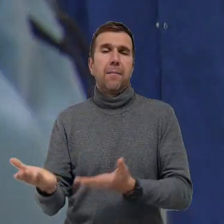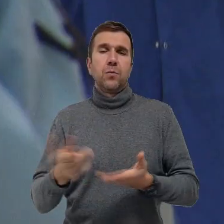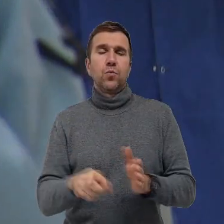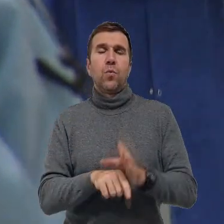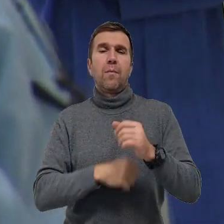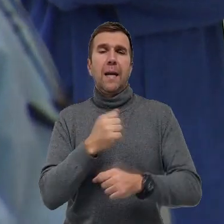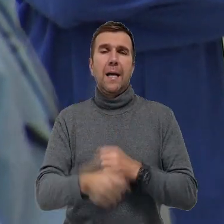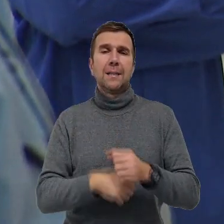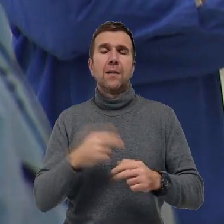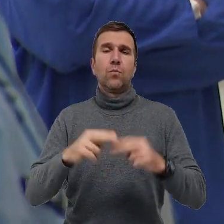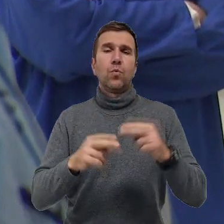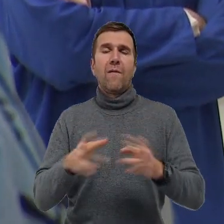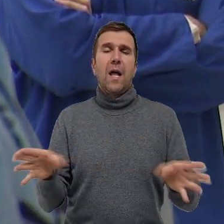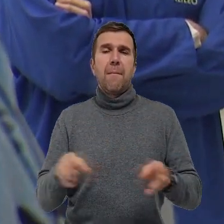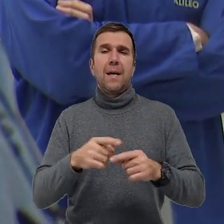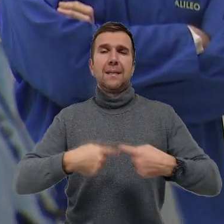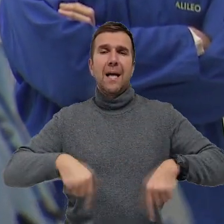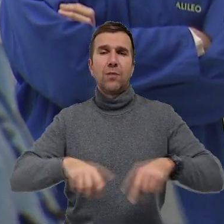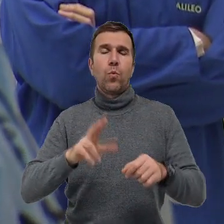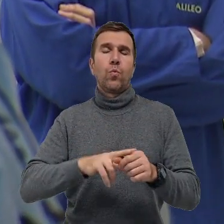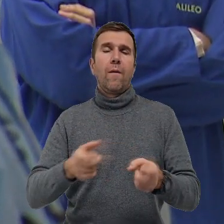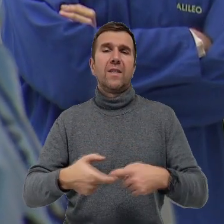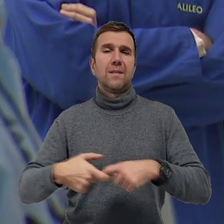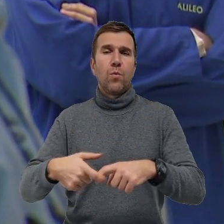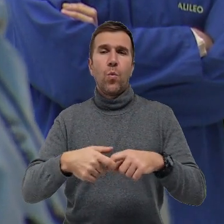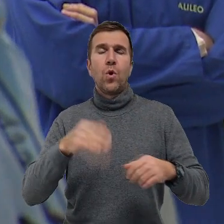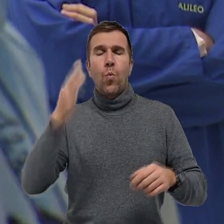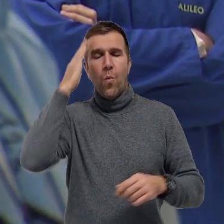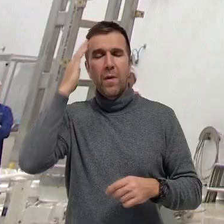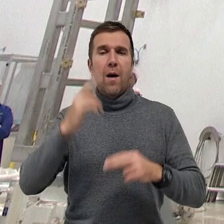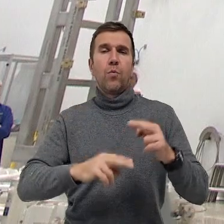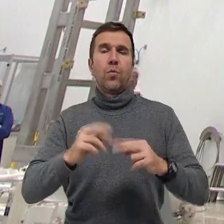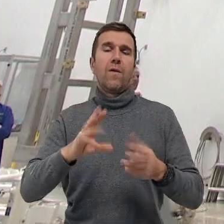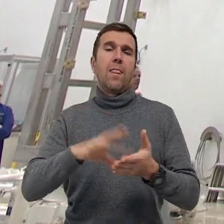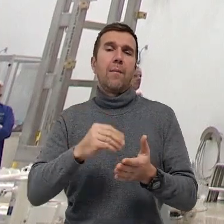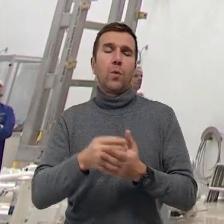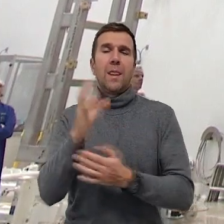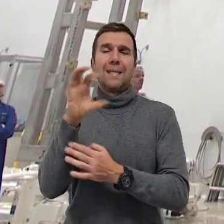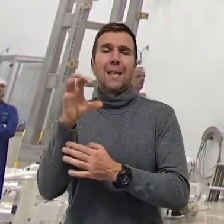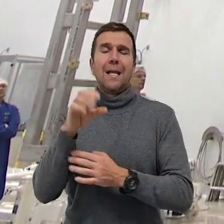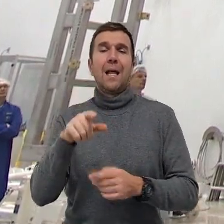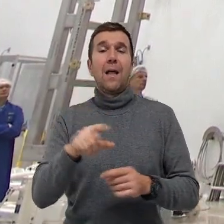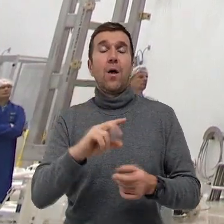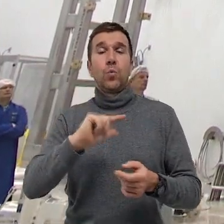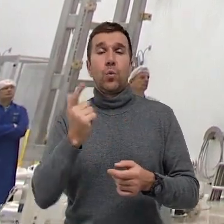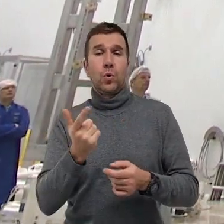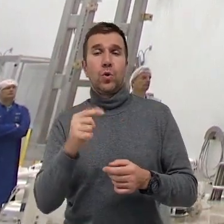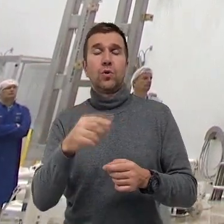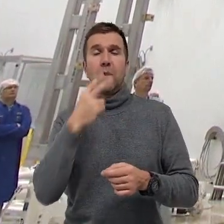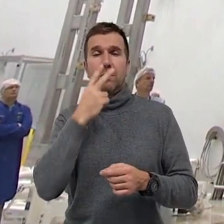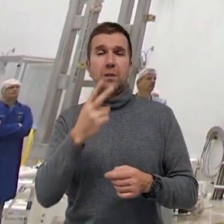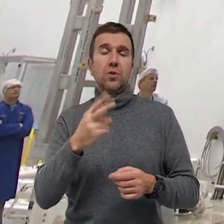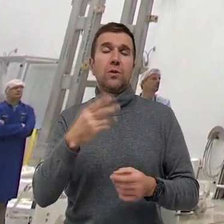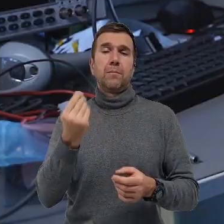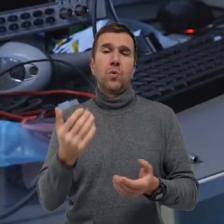zrekrutować, zbudować z nich zespół, który wspólnie potrafi w efektywny sposób budować na przykład satelitę. No, z drugiej strony trzeba na to